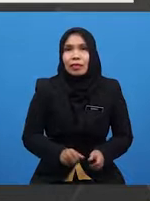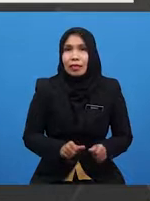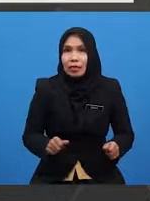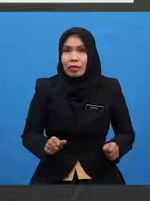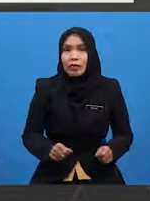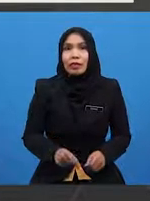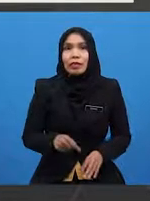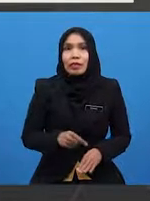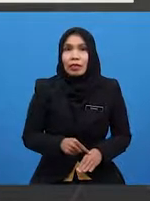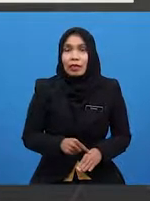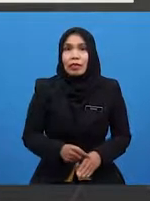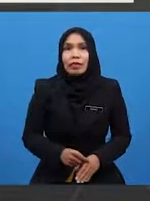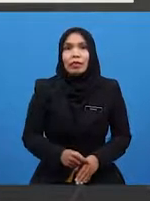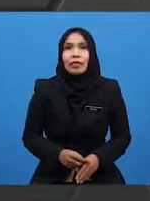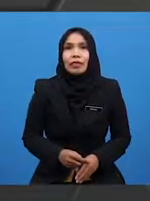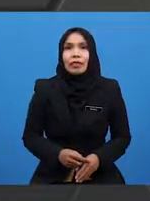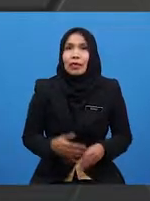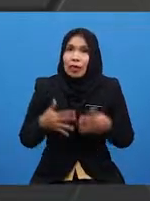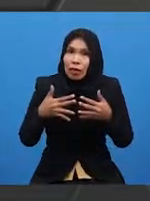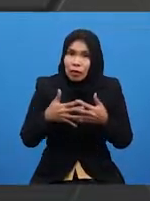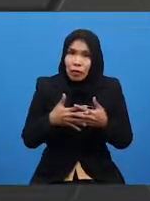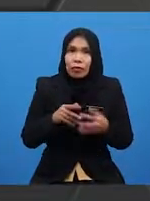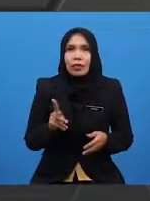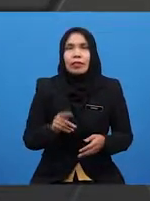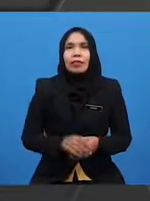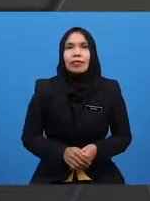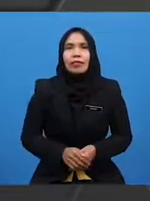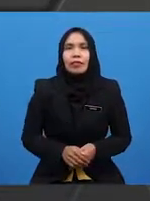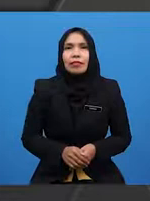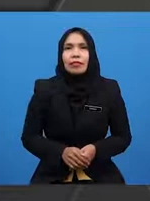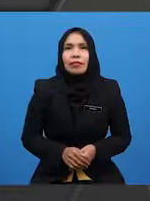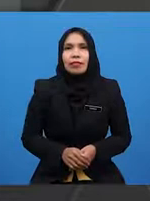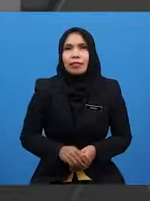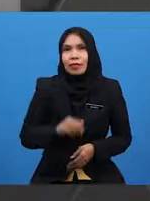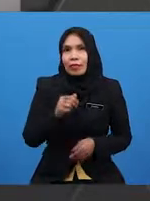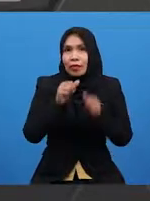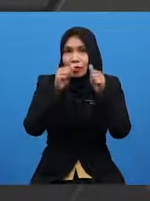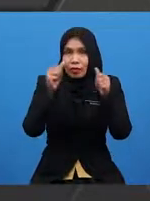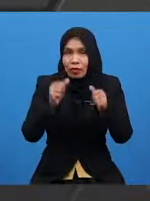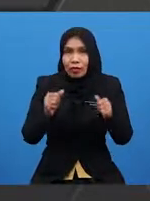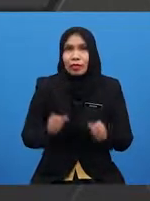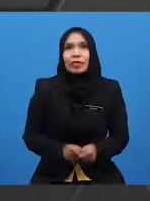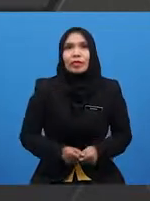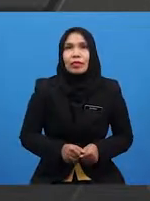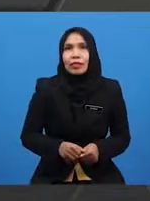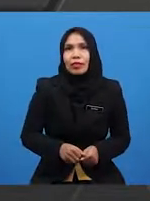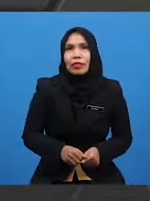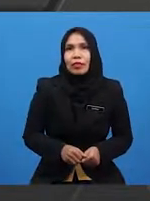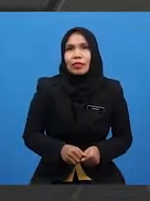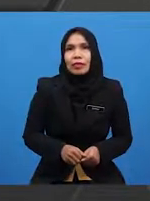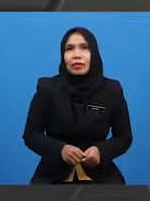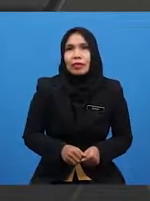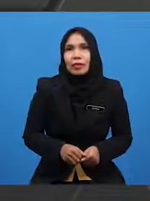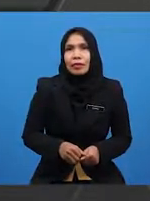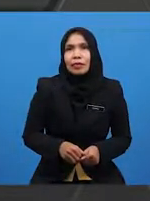menjadi satu bentuk yang menarik. Arca mobile atau kinetik atau bergerak.